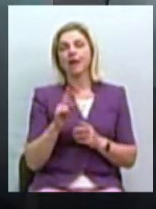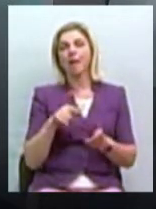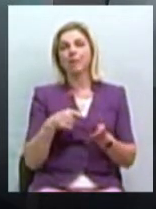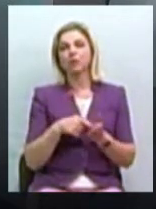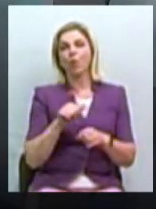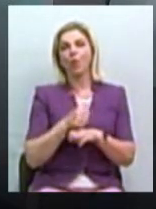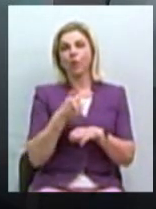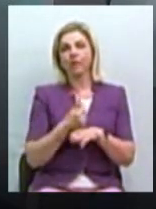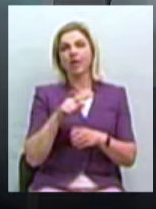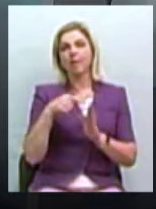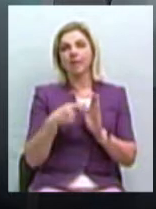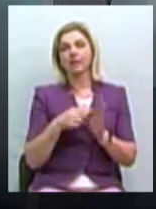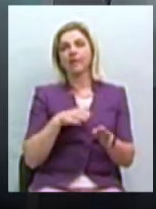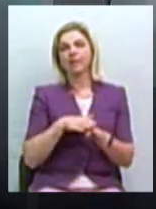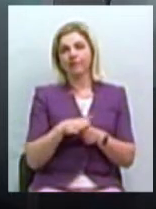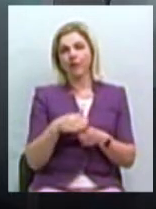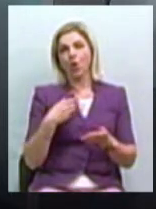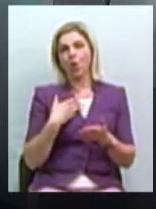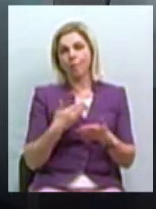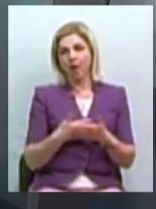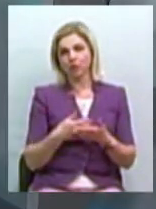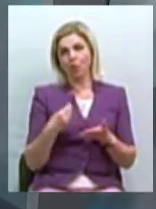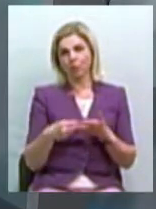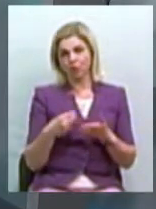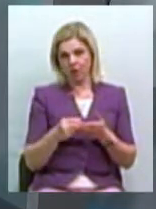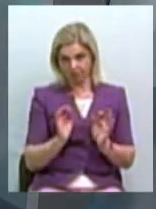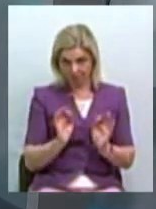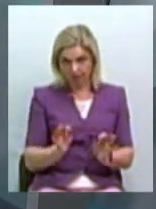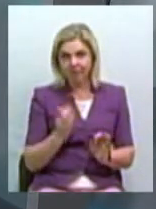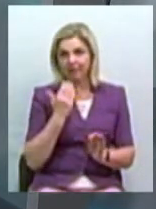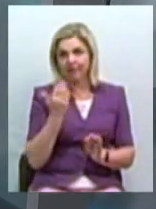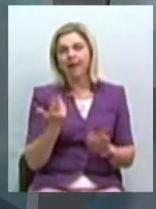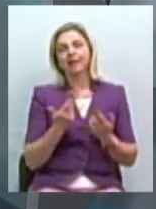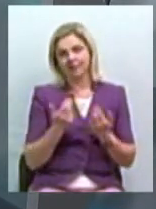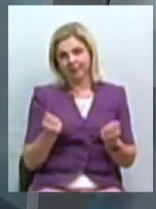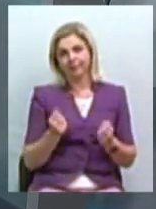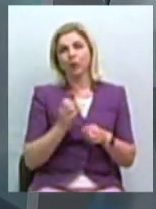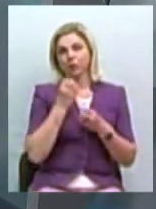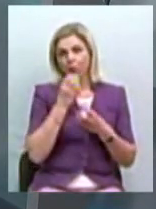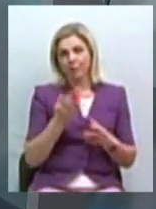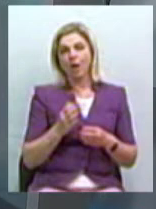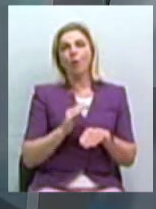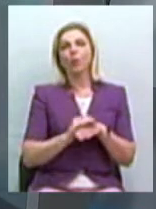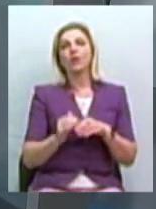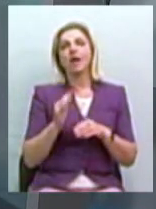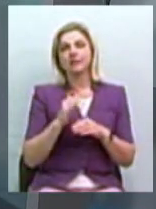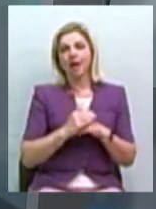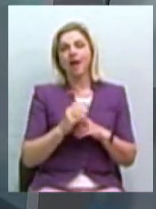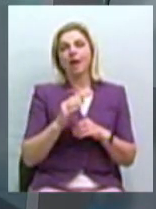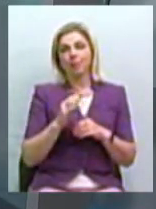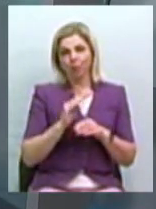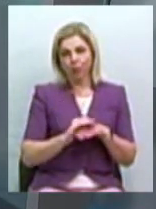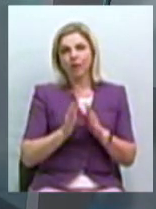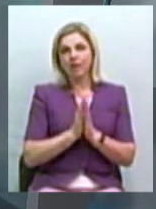голови з питань реалізації громадського бюджету. Так? Дякую, все правильно? Так. Добре. Будь ласка, Тетяна, скільки загалом проєктів